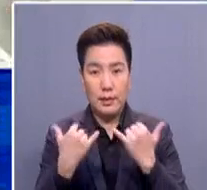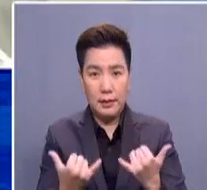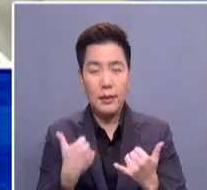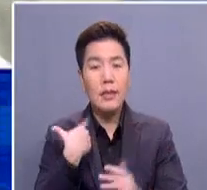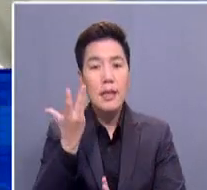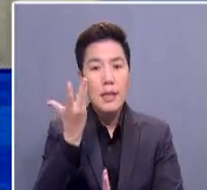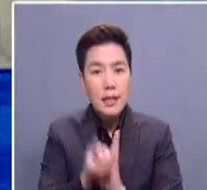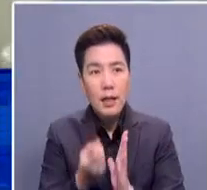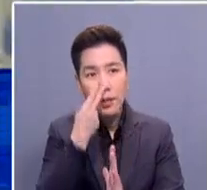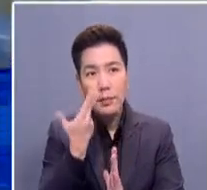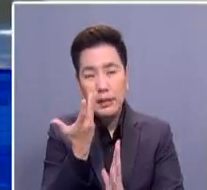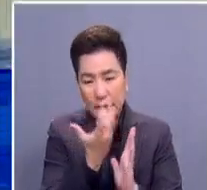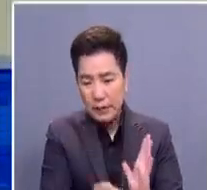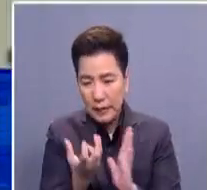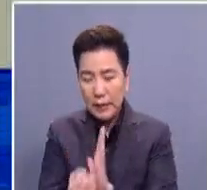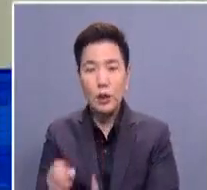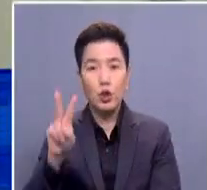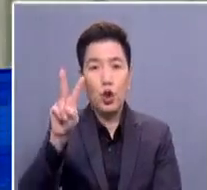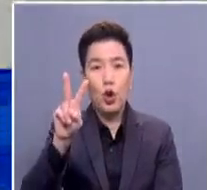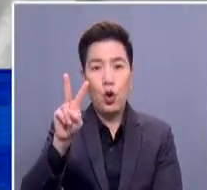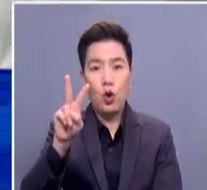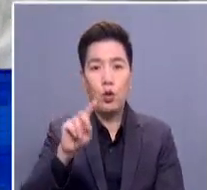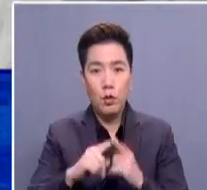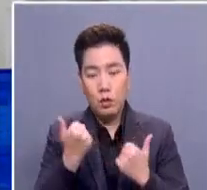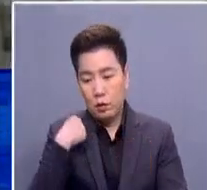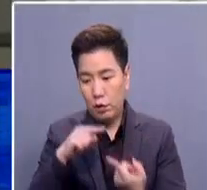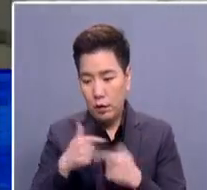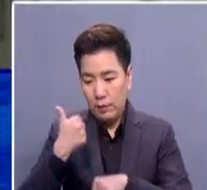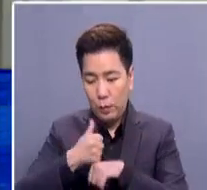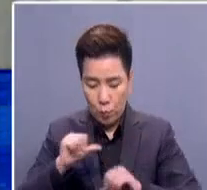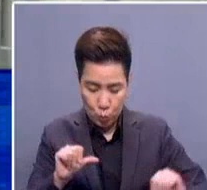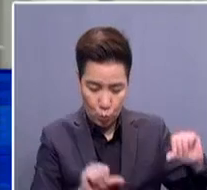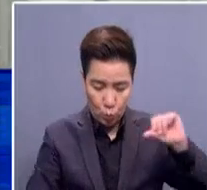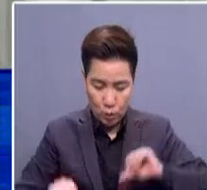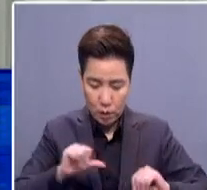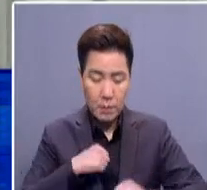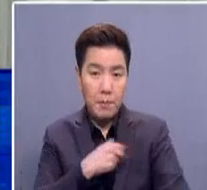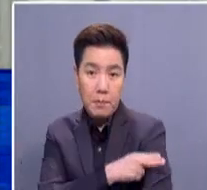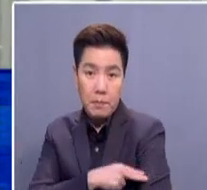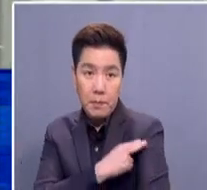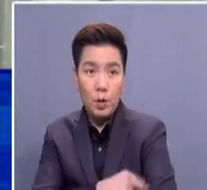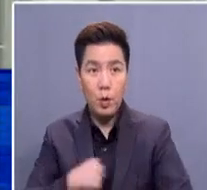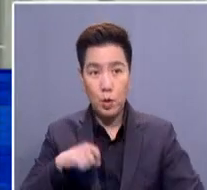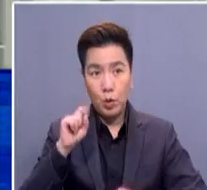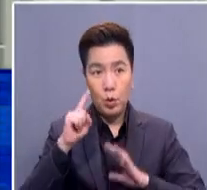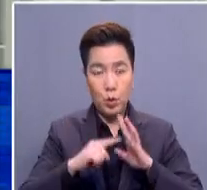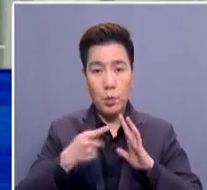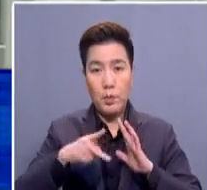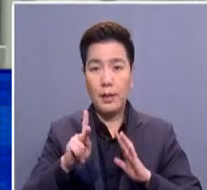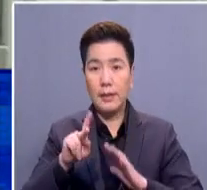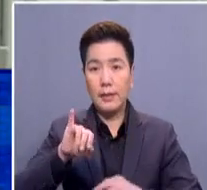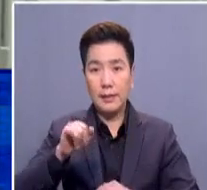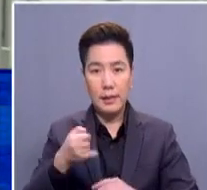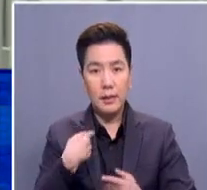นี้นะคะตอนนี้เหลือการตรวจแค่อีก 2รายการเองค่ะทั้งด้านของอธิบดีกรมวิทยาศาสตร์การแพทย์นะคะนายแพทย์สุรกิจศิริรักษ์